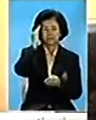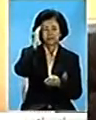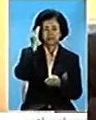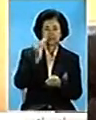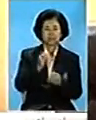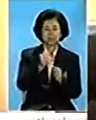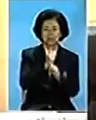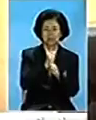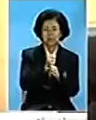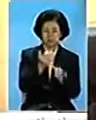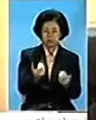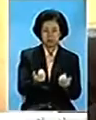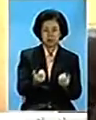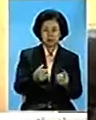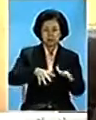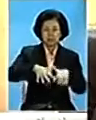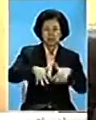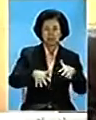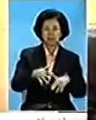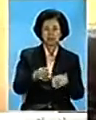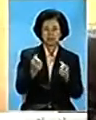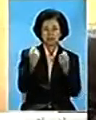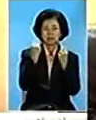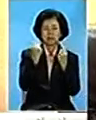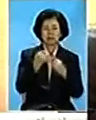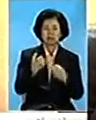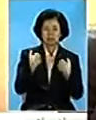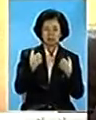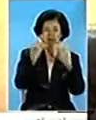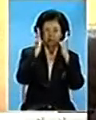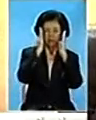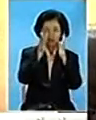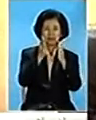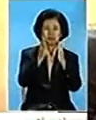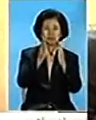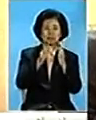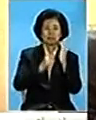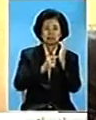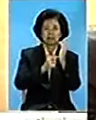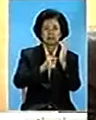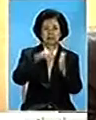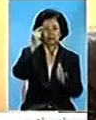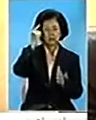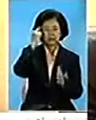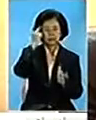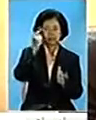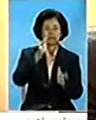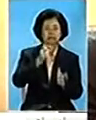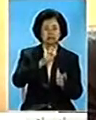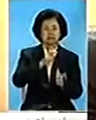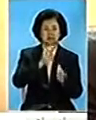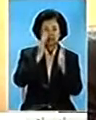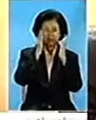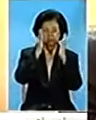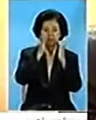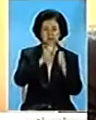ทำงานตรงส่วนนี้ว่าประชาชนเขามีความเข้มแข็งมีความตั้งใจแล้วก็ได้แสดงเจตนารมณ์อย่างชัดเจนว่าเขาอ